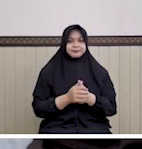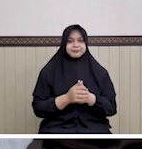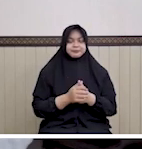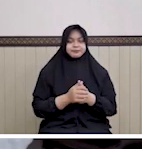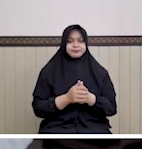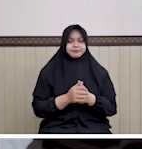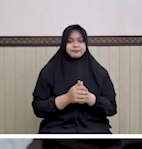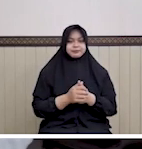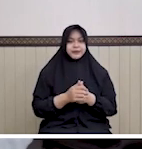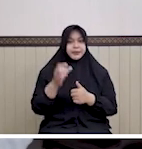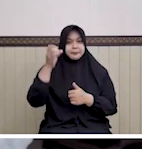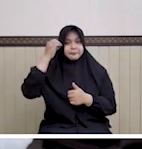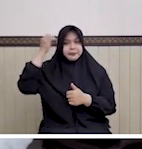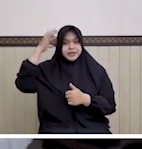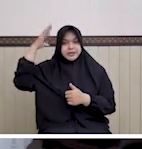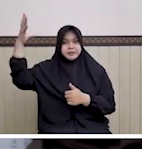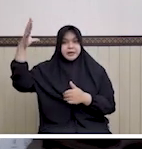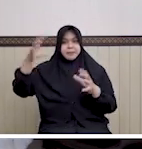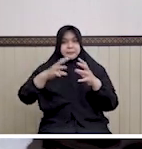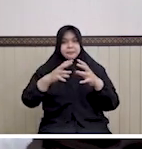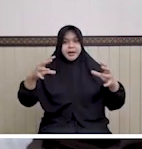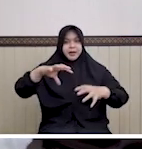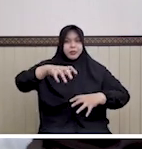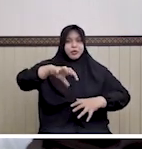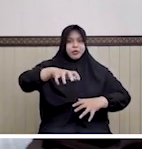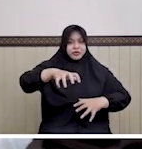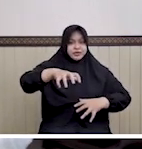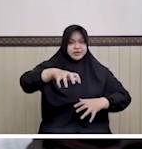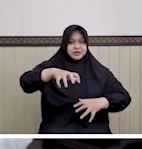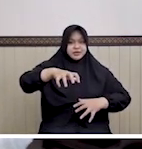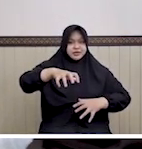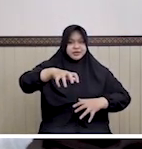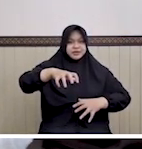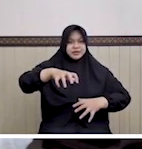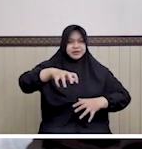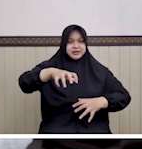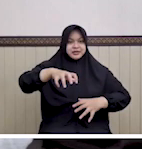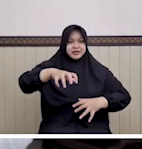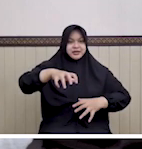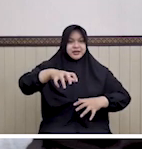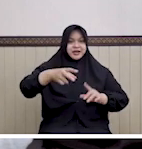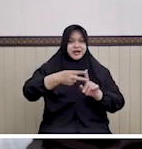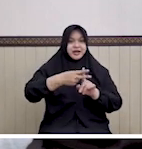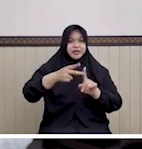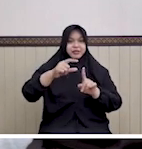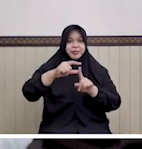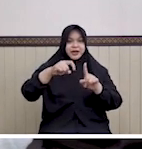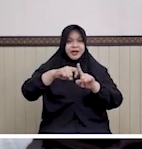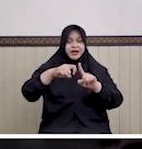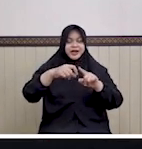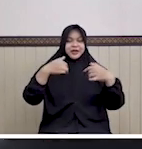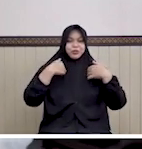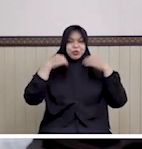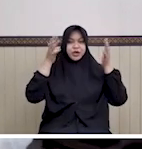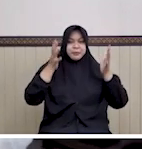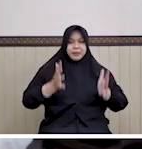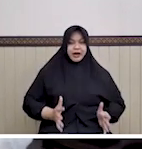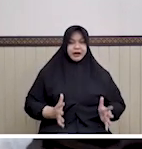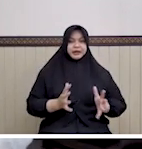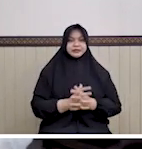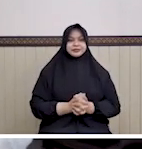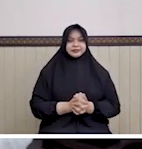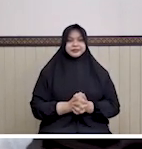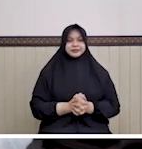apa menginspirasi di banyak provinsi bahwa efek ini punya peran eh di dalam